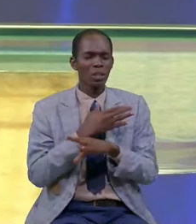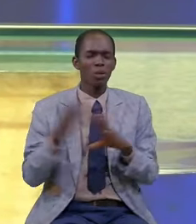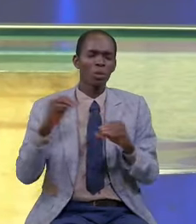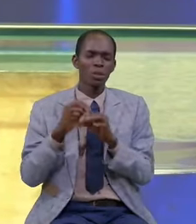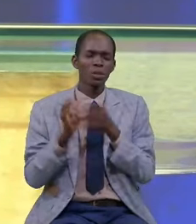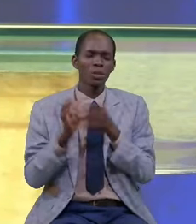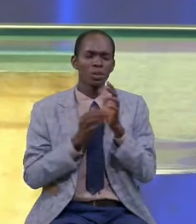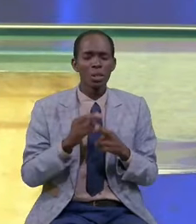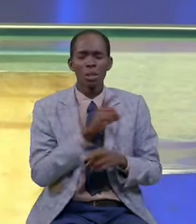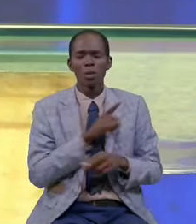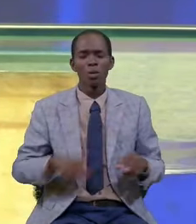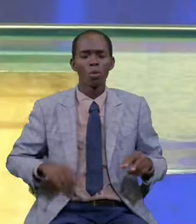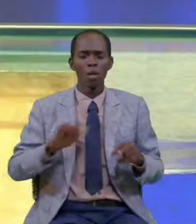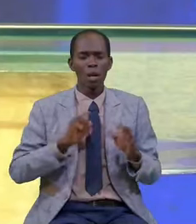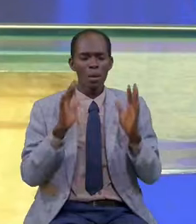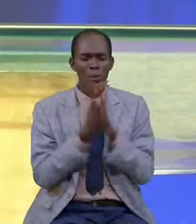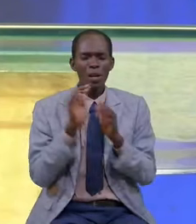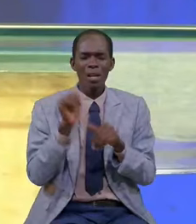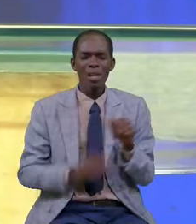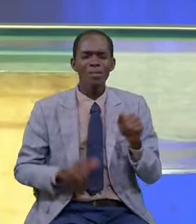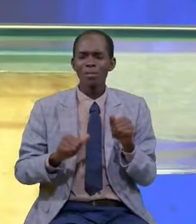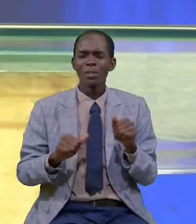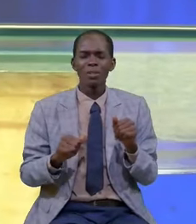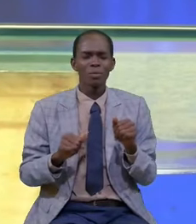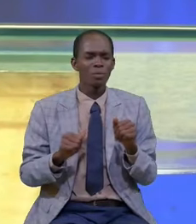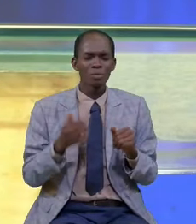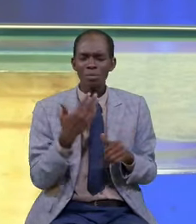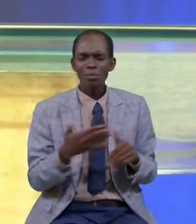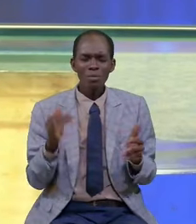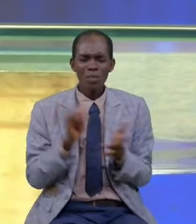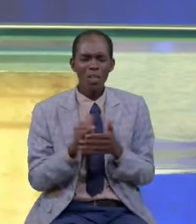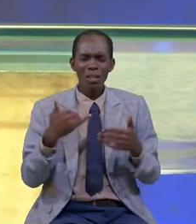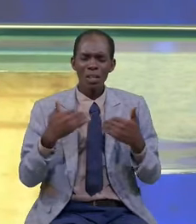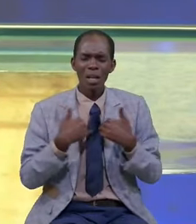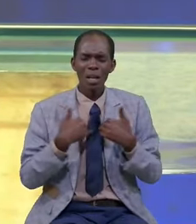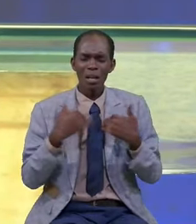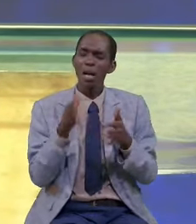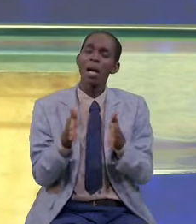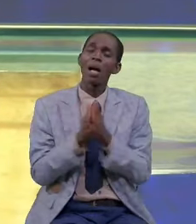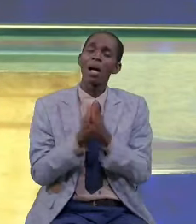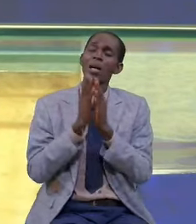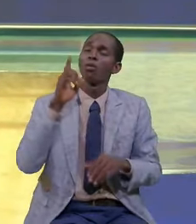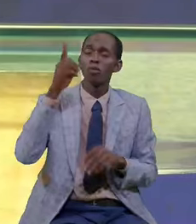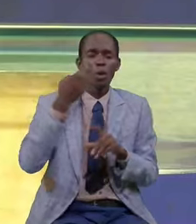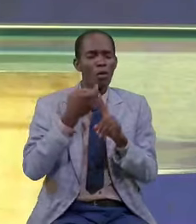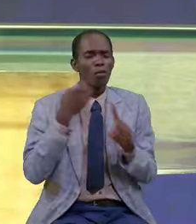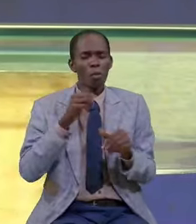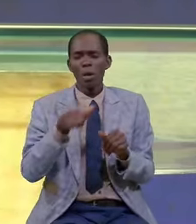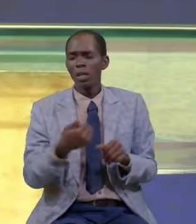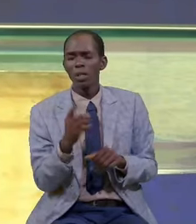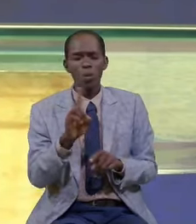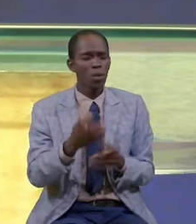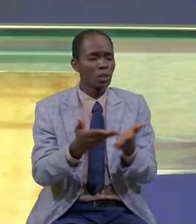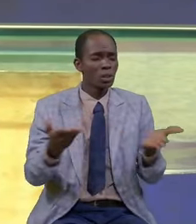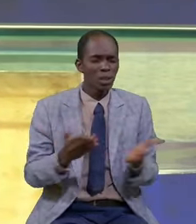Je prie, Seigneur, que chaque chose définie qui t'ont demandé ici, confirme